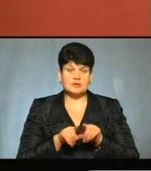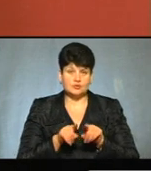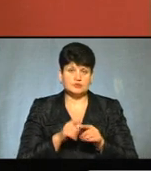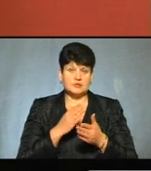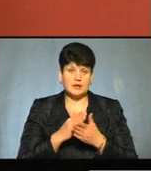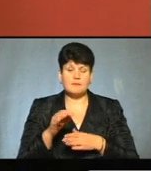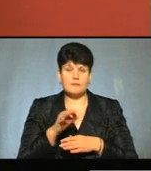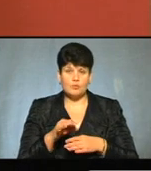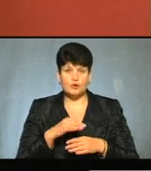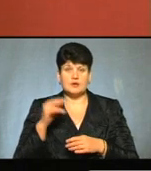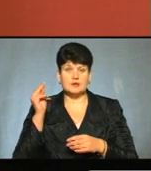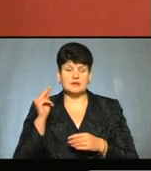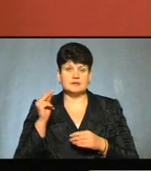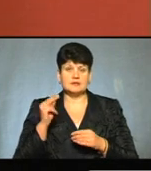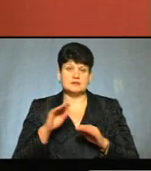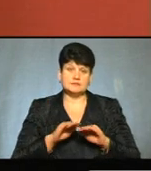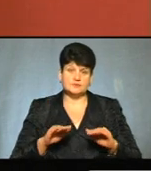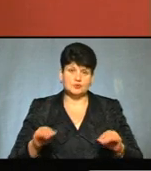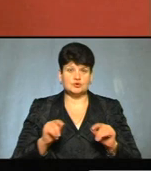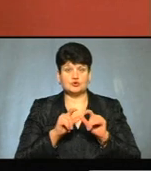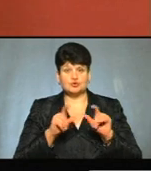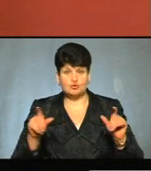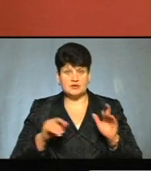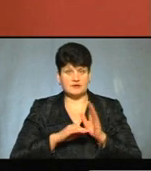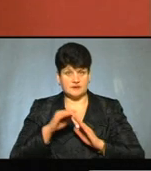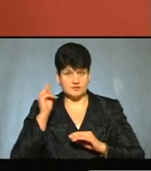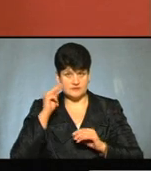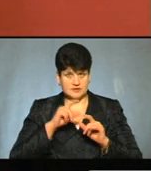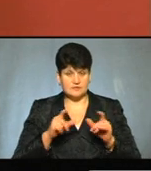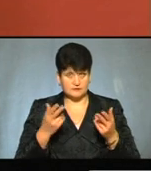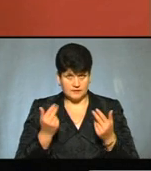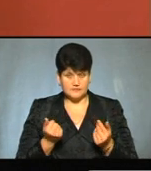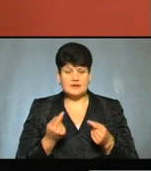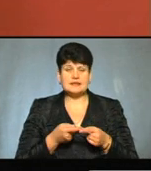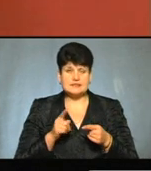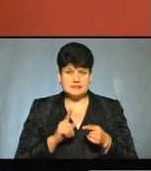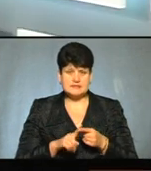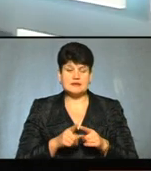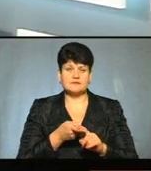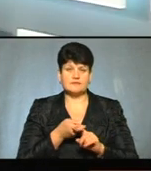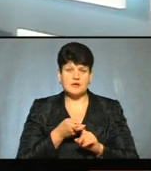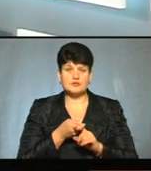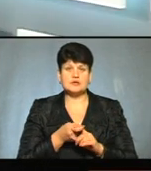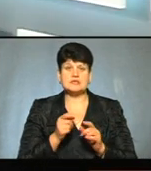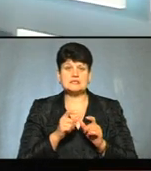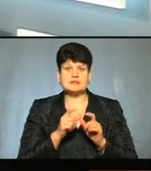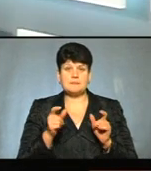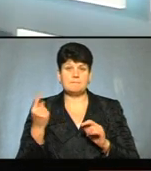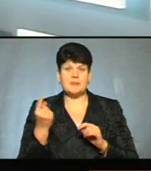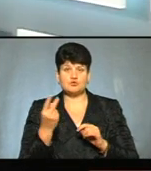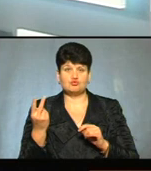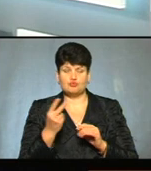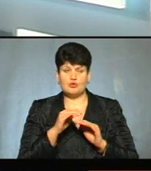про дошкільні навчальні заклади, школи і виші, правильно? Так, це стосується закладів першого-другого